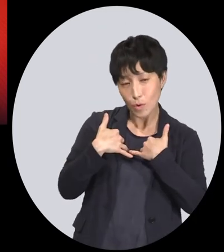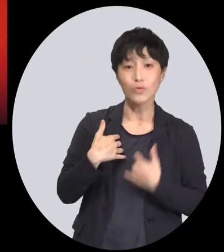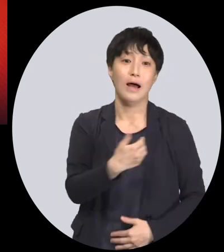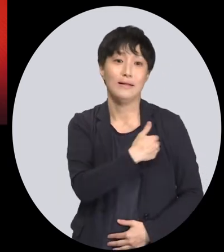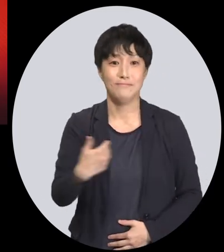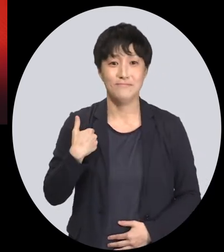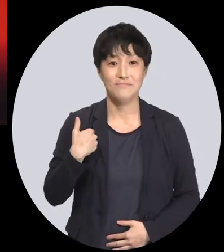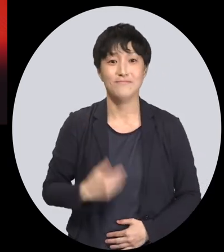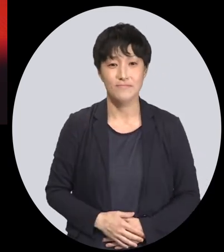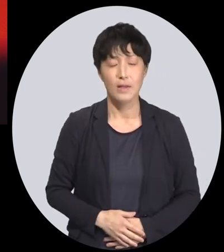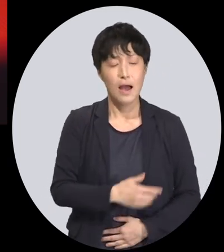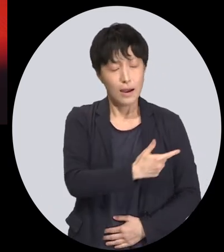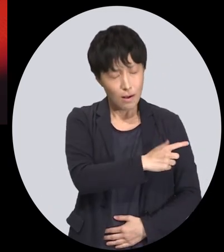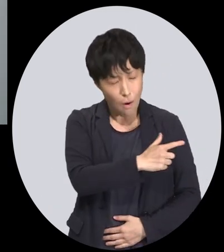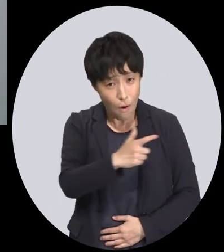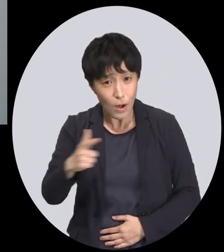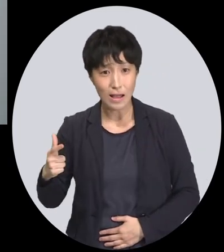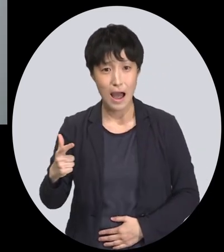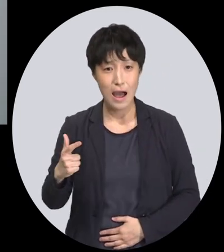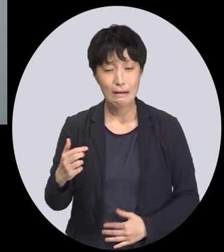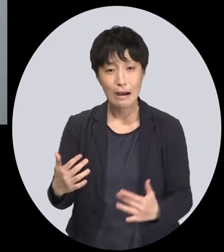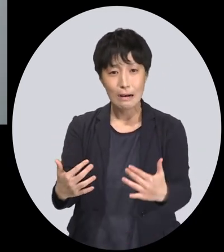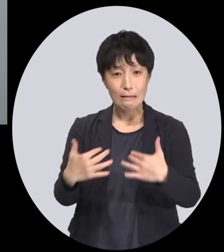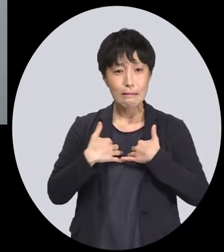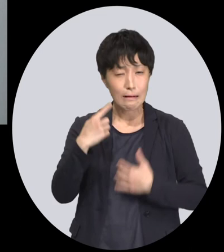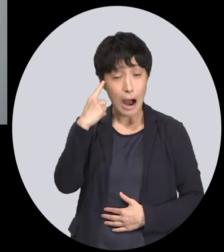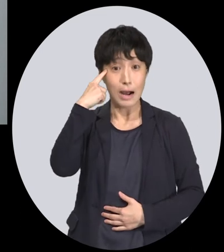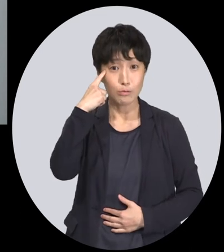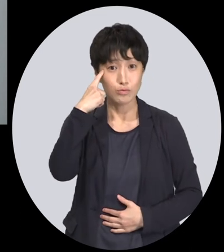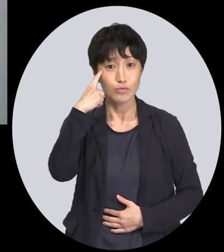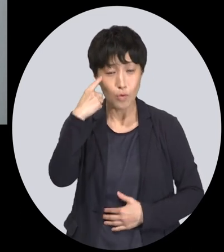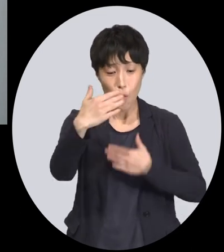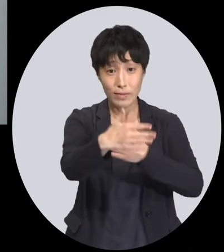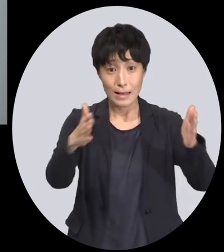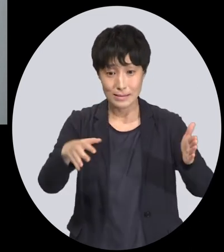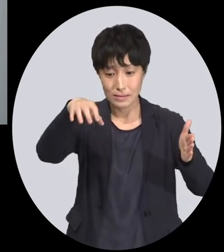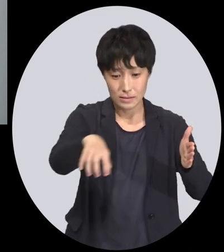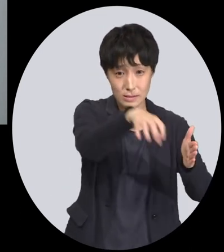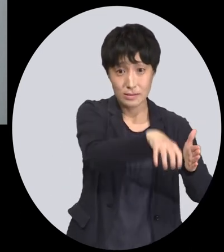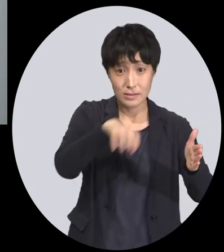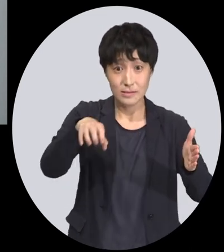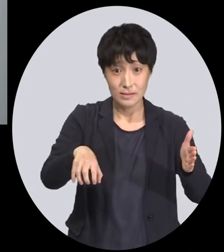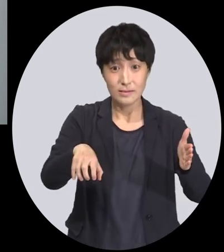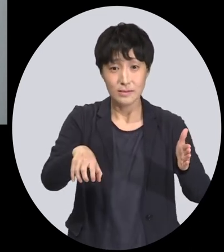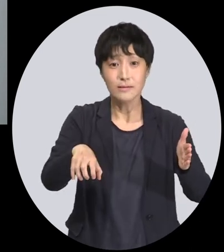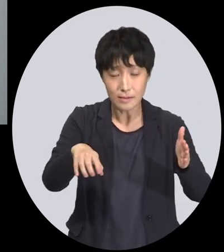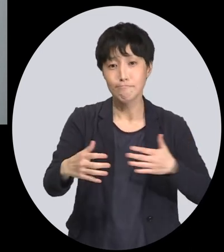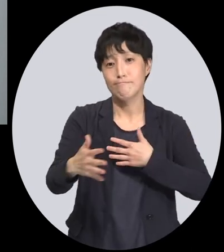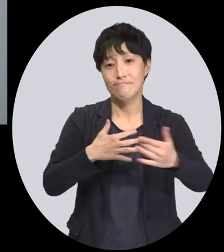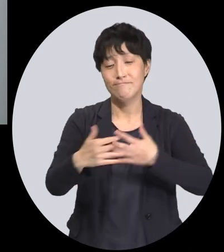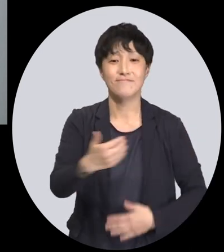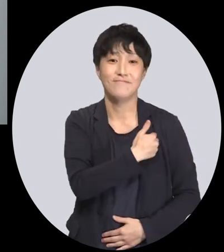5感じ取っていただくと色々な感覚をこの展示会場